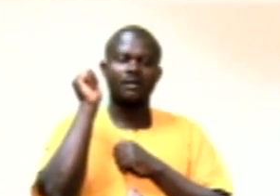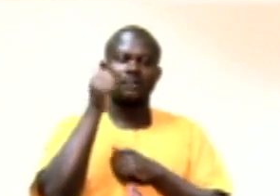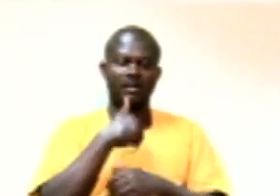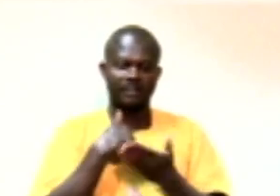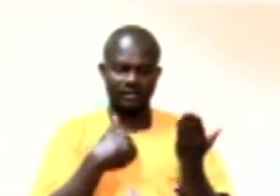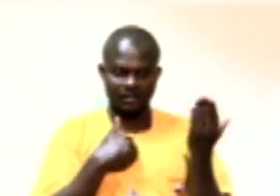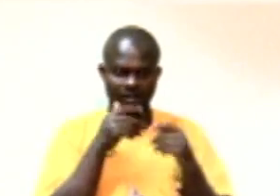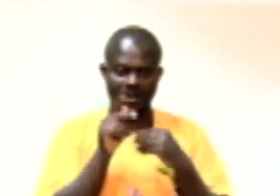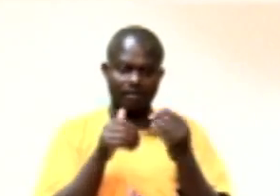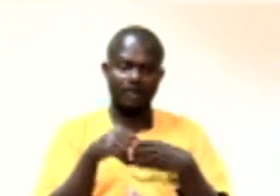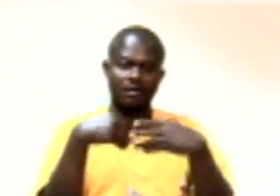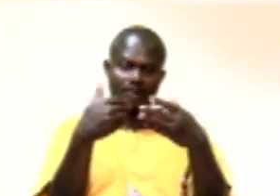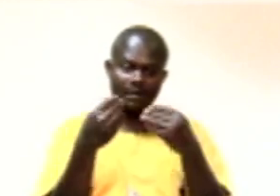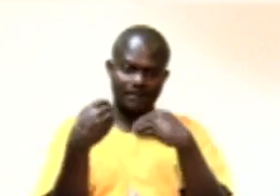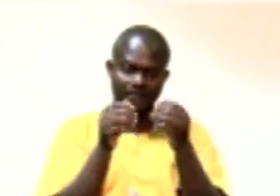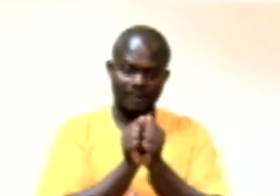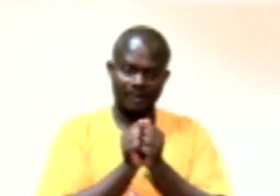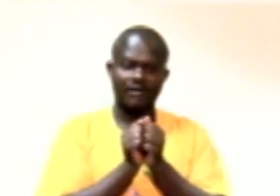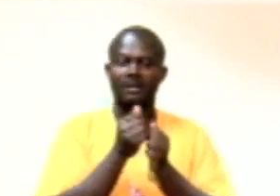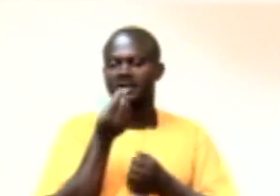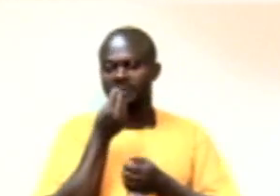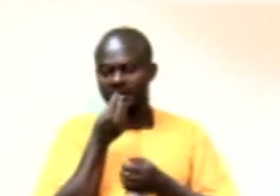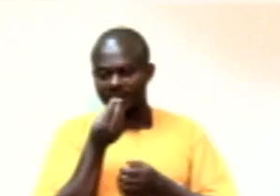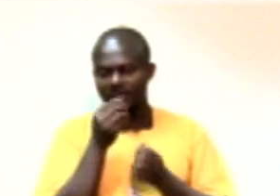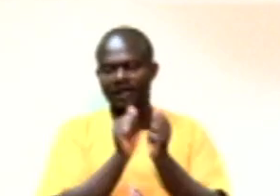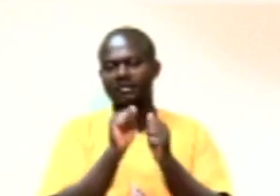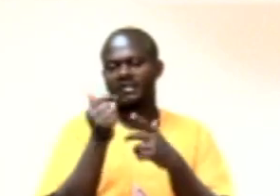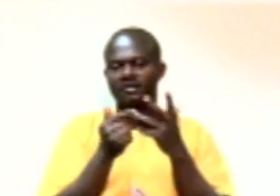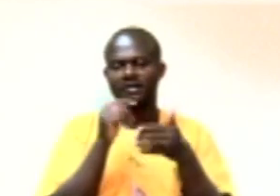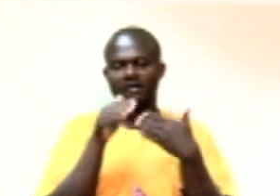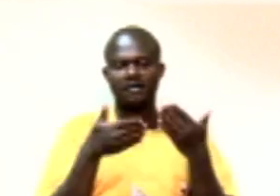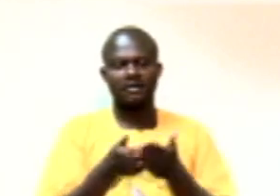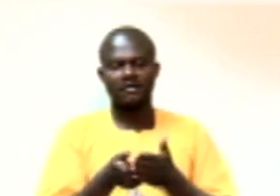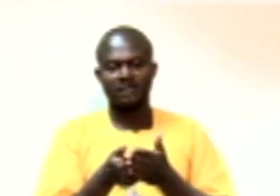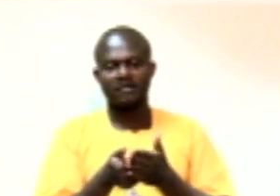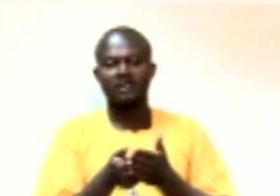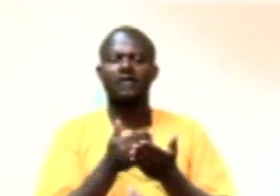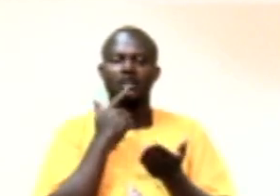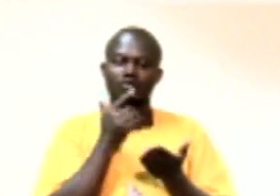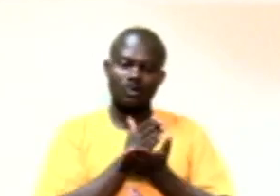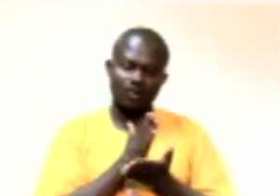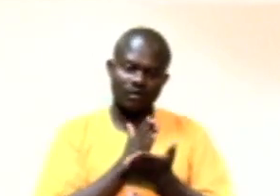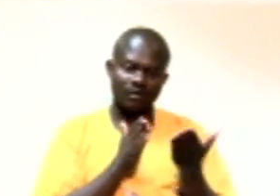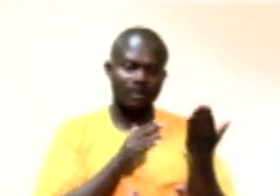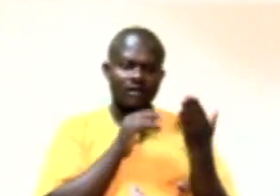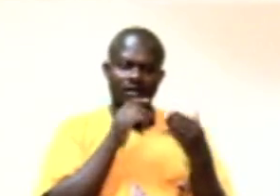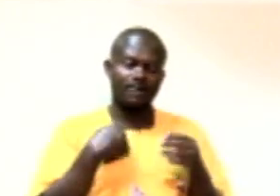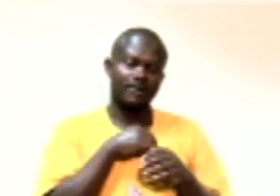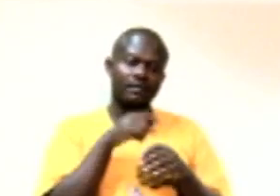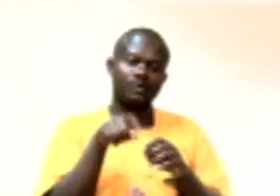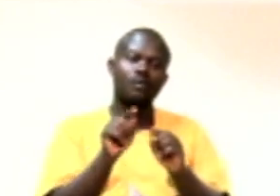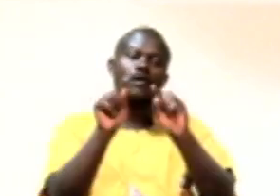Bafite aba supplying ibiribwa n'ibiki rero ntabwo dukwiriye